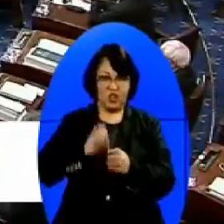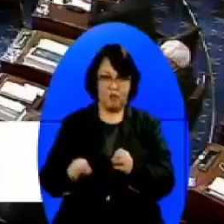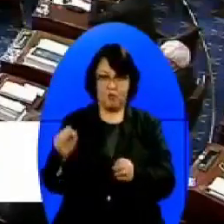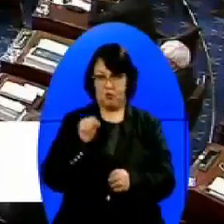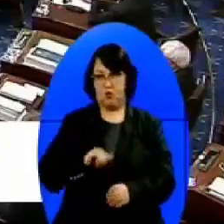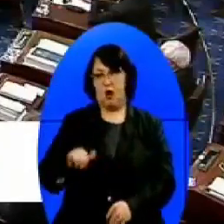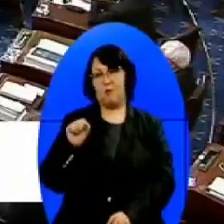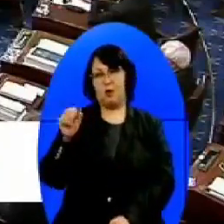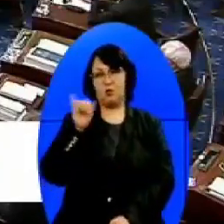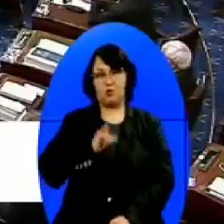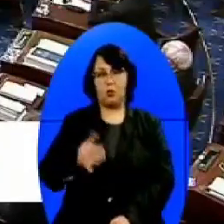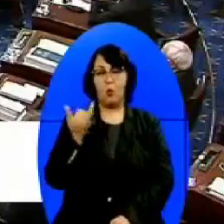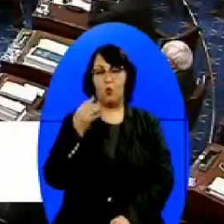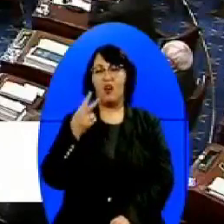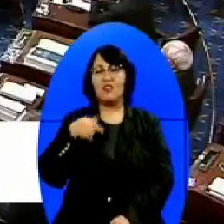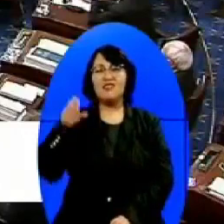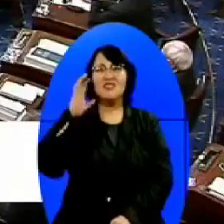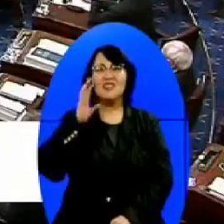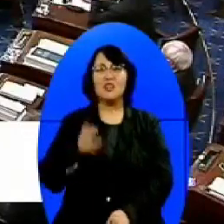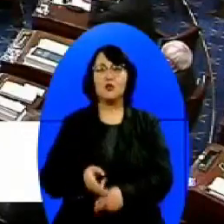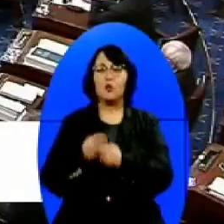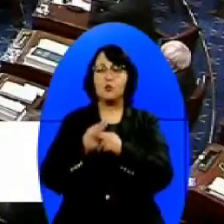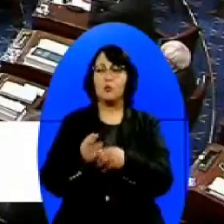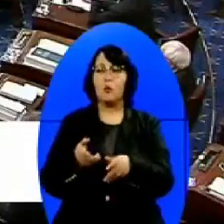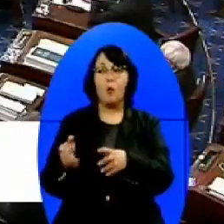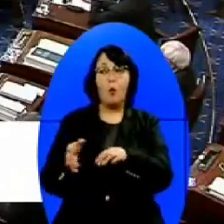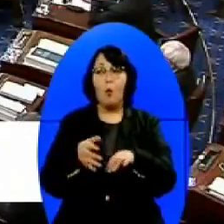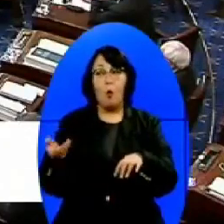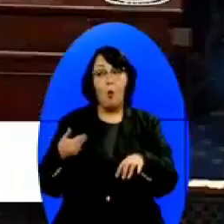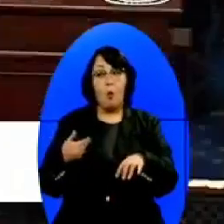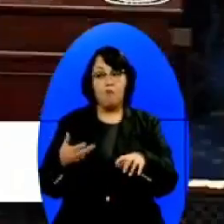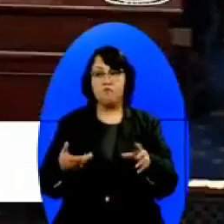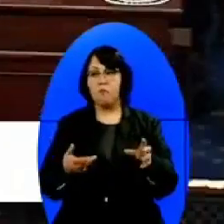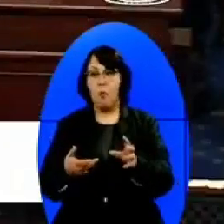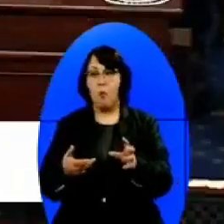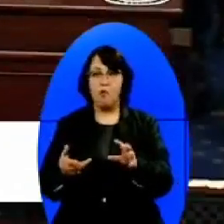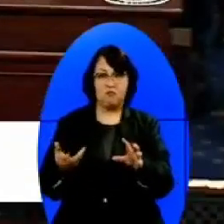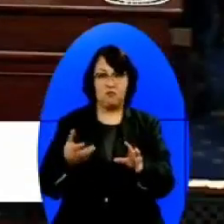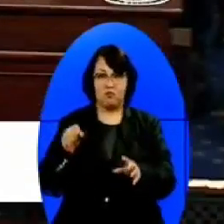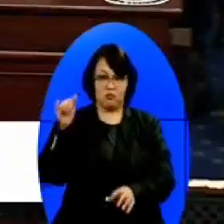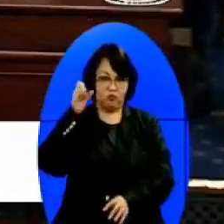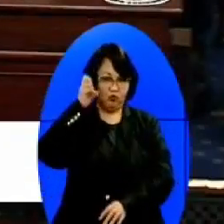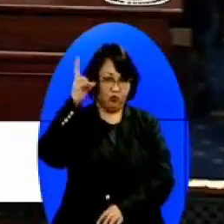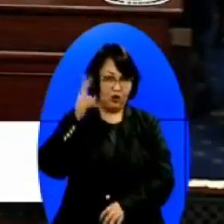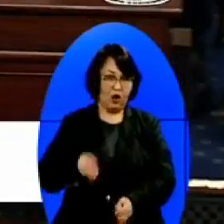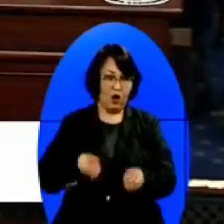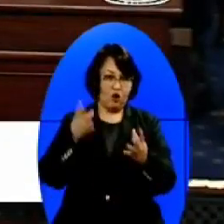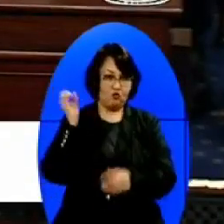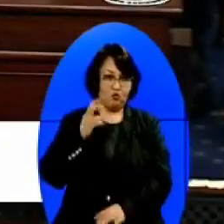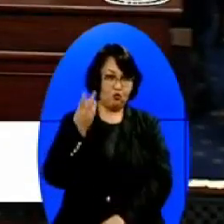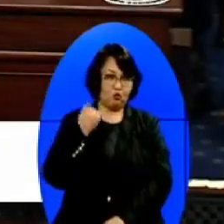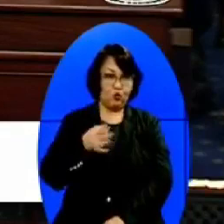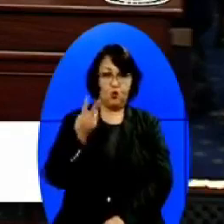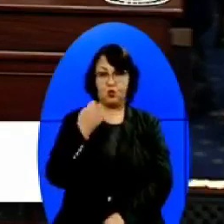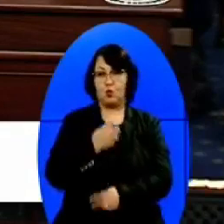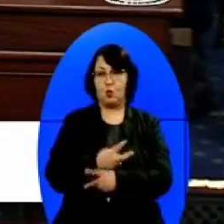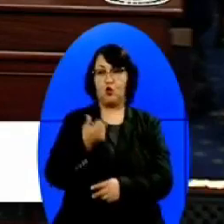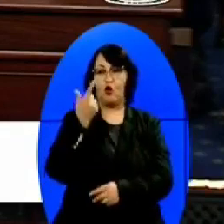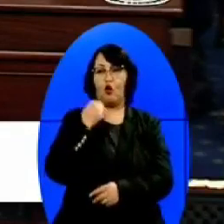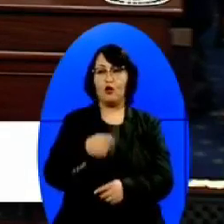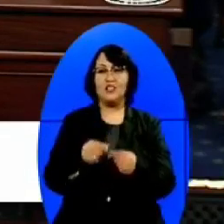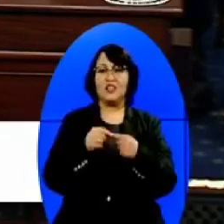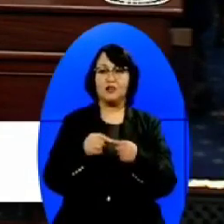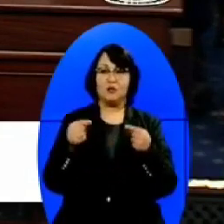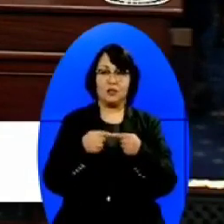Америкийн Украинд үзүүлдэг цэргийн тусламжийг барьцаалсан нь Америкийн ерөнхийлөгчөөс гарах ёс зүйгүй үндсэн хуулийн гол зарчмыг